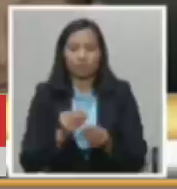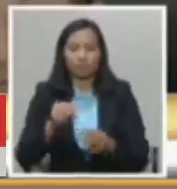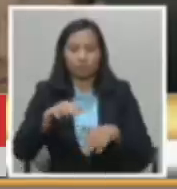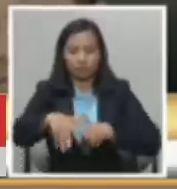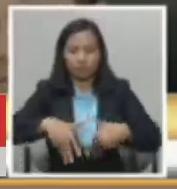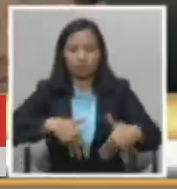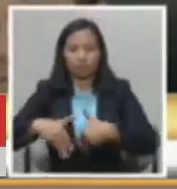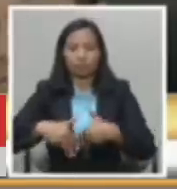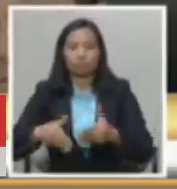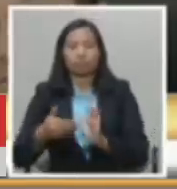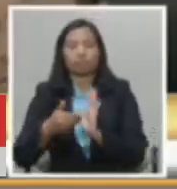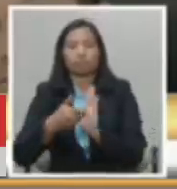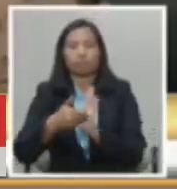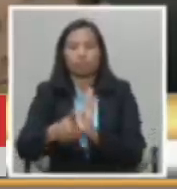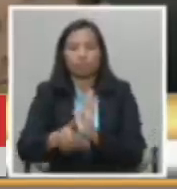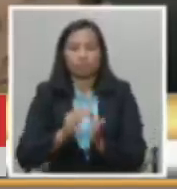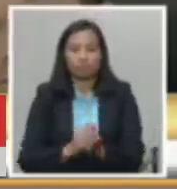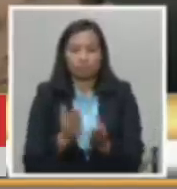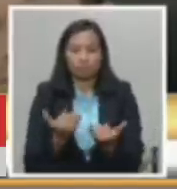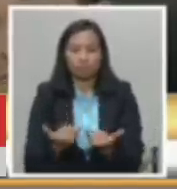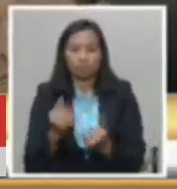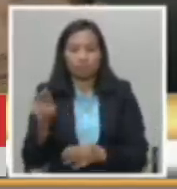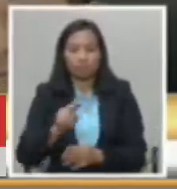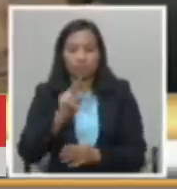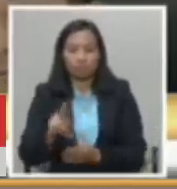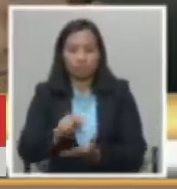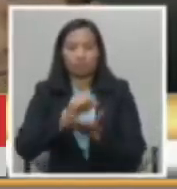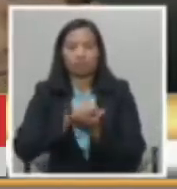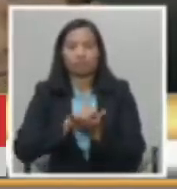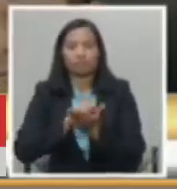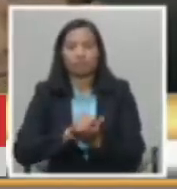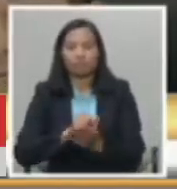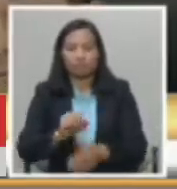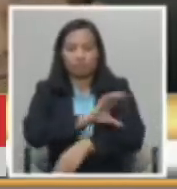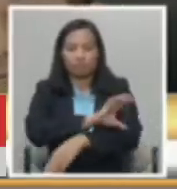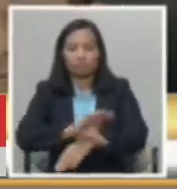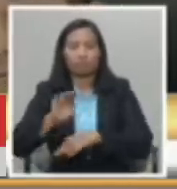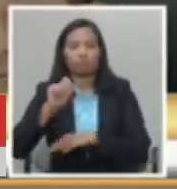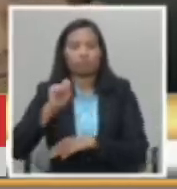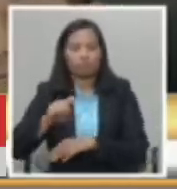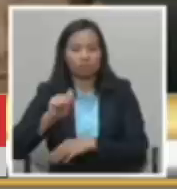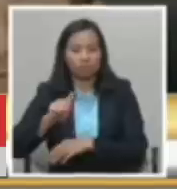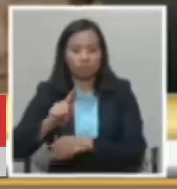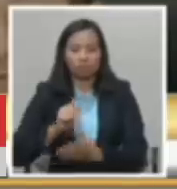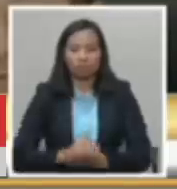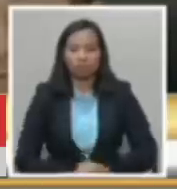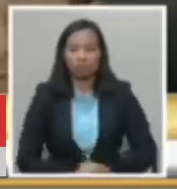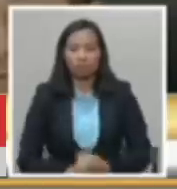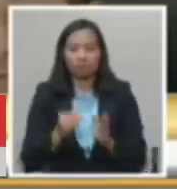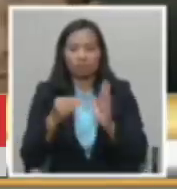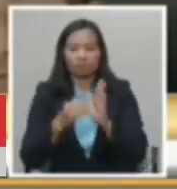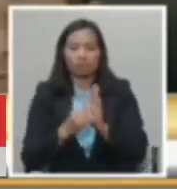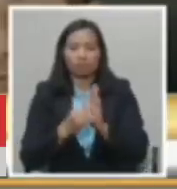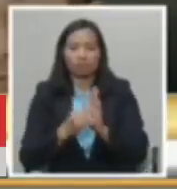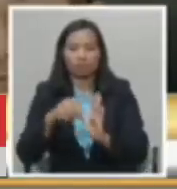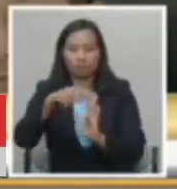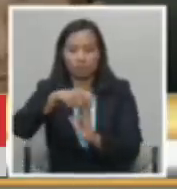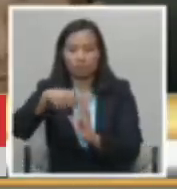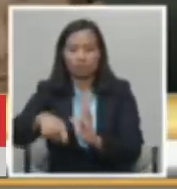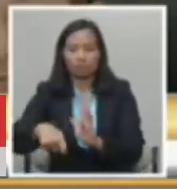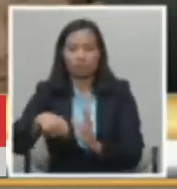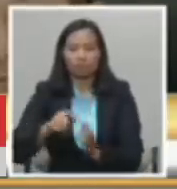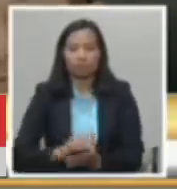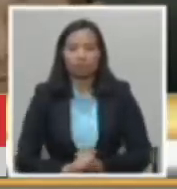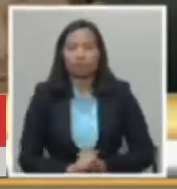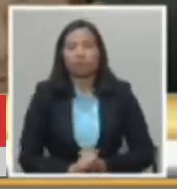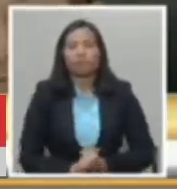าวอีสานซึ่งกำลังจะได้ใช้บริการรถไฟความเร็วสูงสายกรุงเทพนครราชสีมา